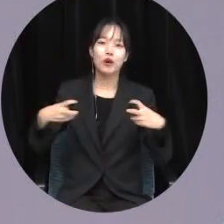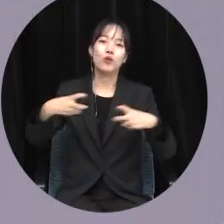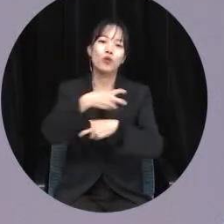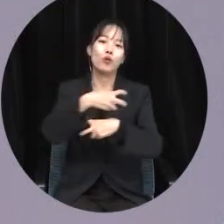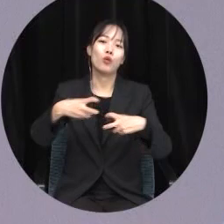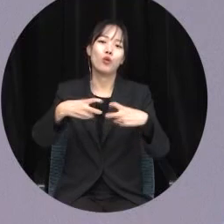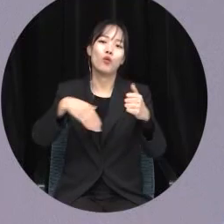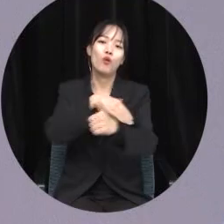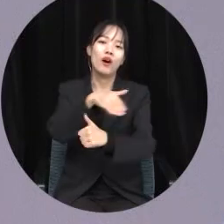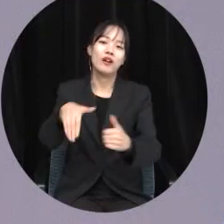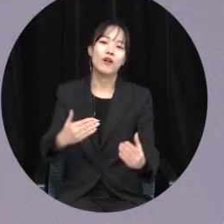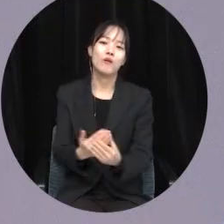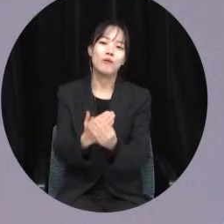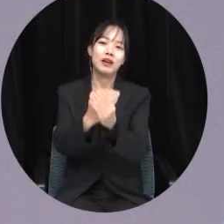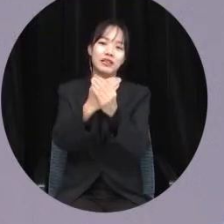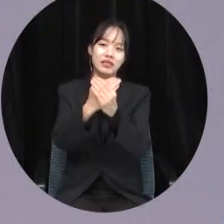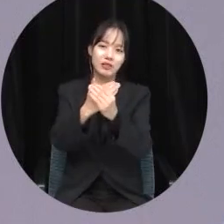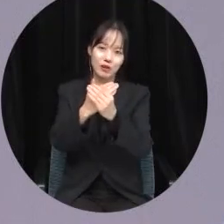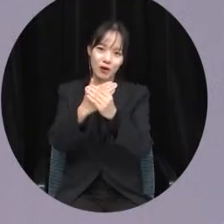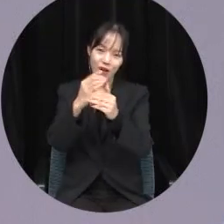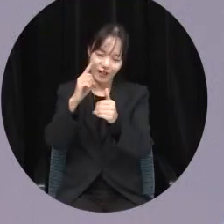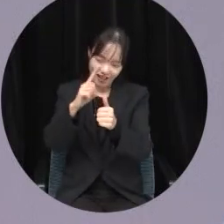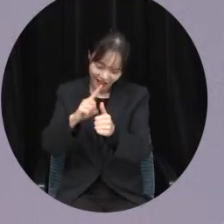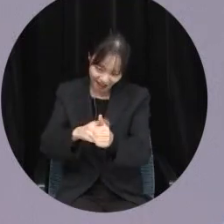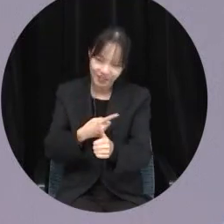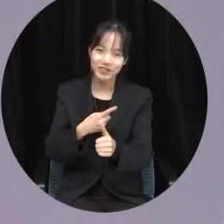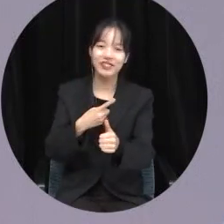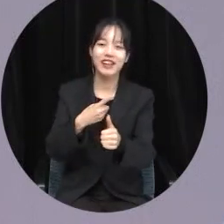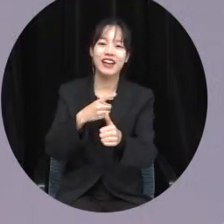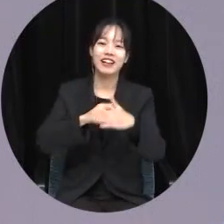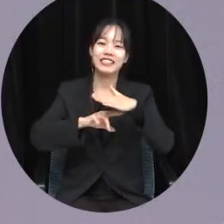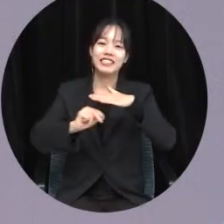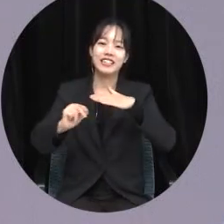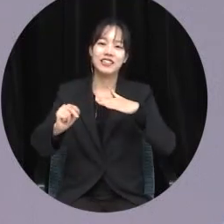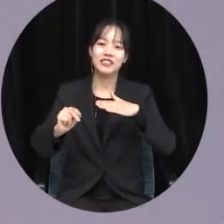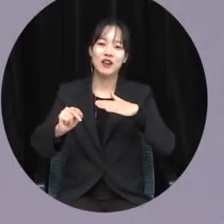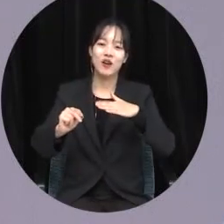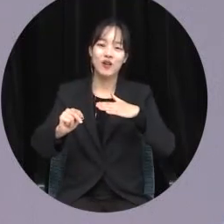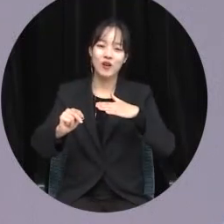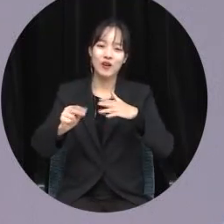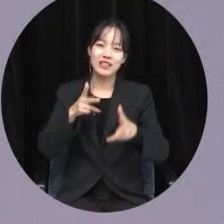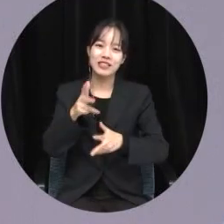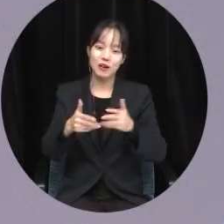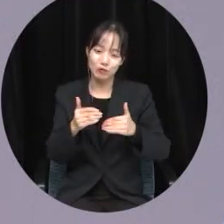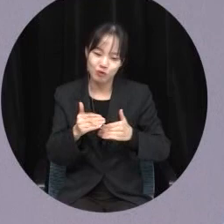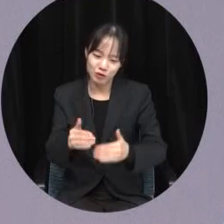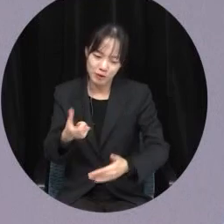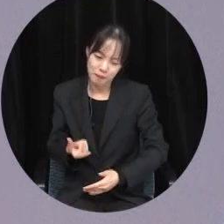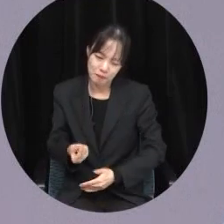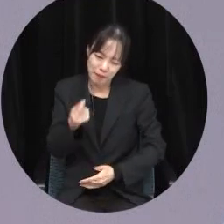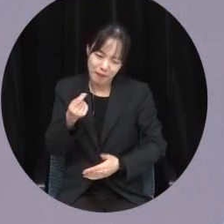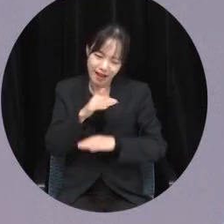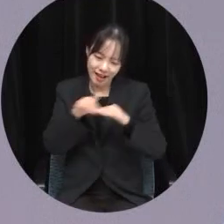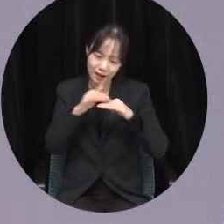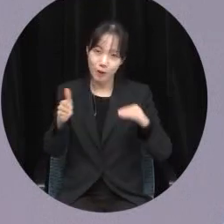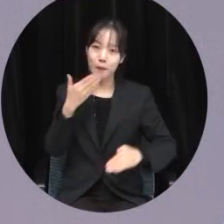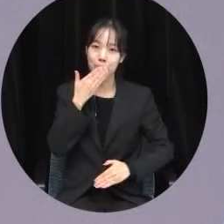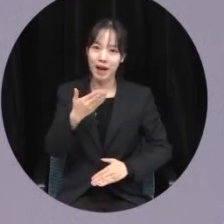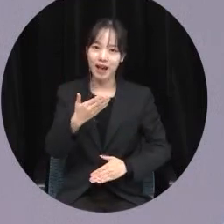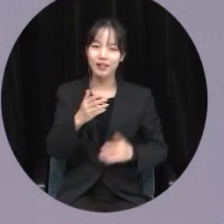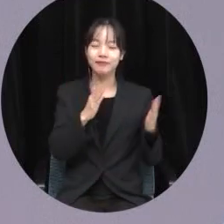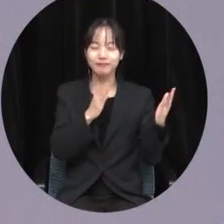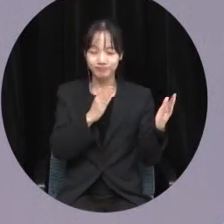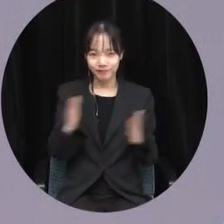경전철 추진이 빨라지게 됩니다. 또 한 가지 지금 지난주 목요일